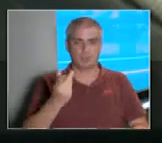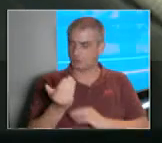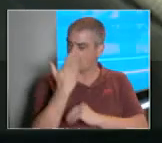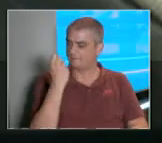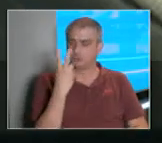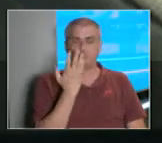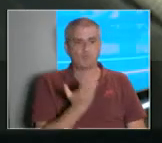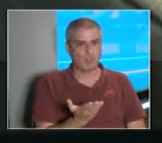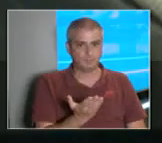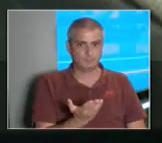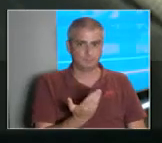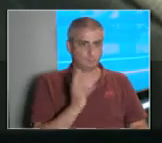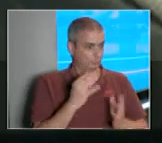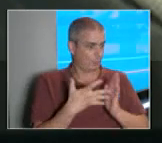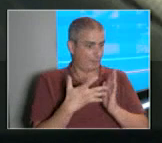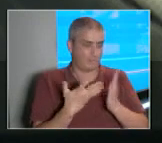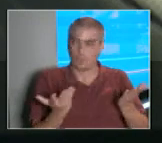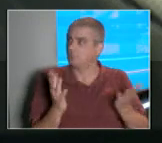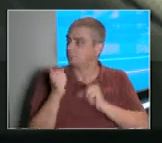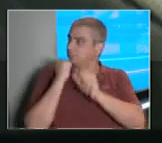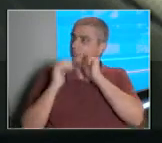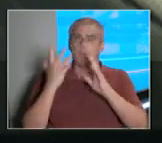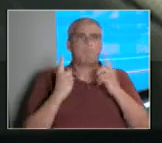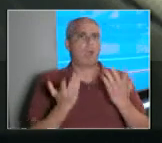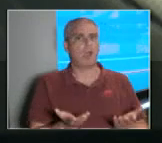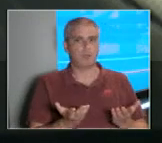לפני שבועיים, כדי לבדוק אחורה מה קרה כאן.